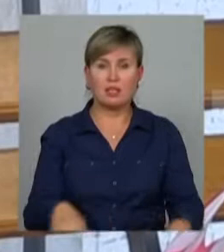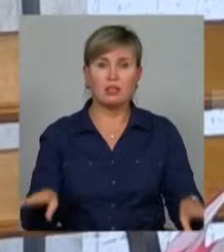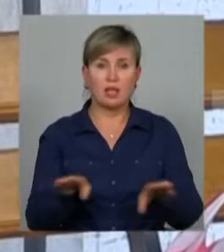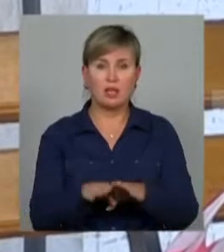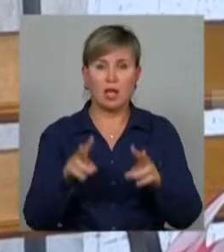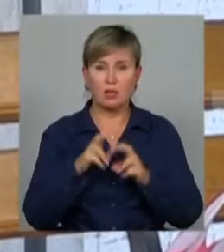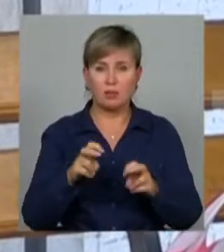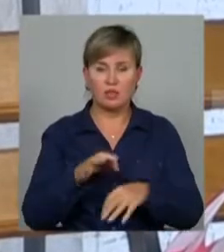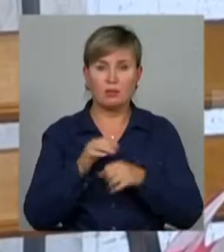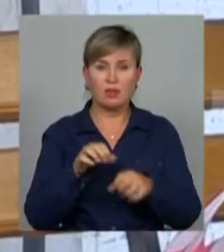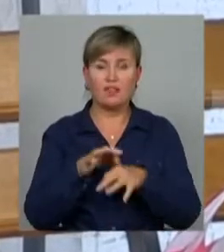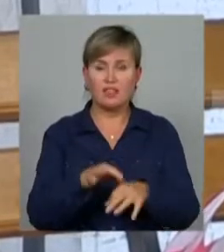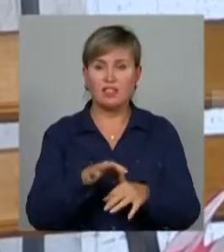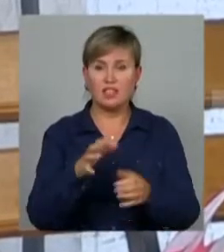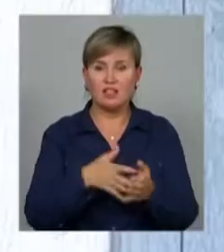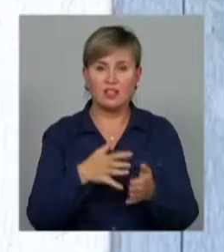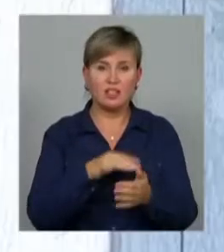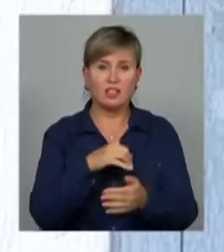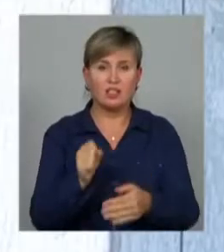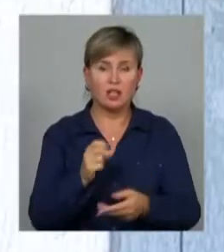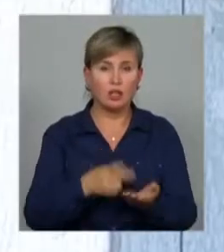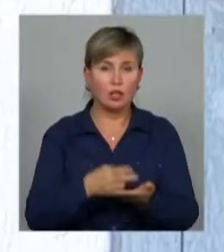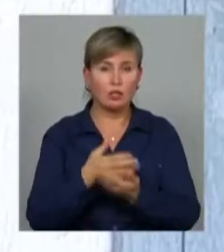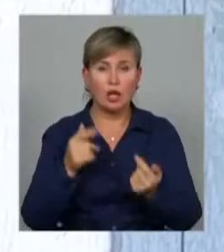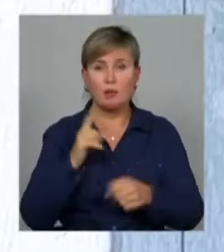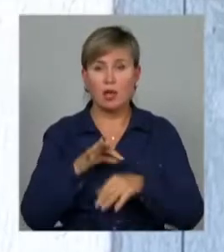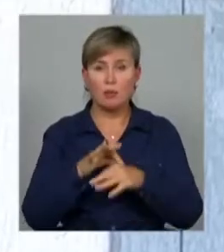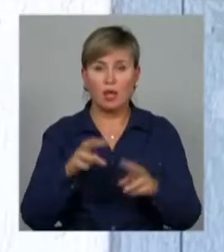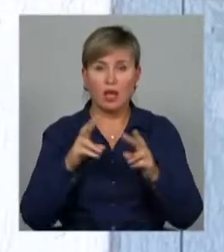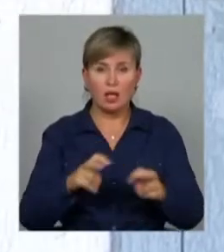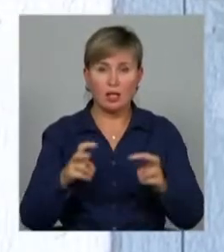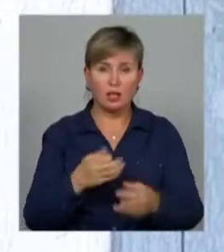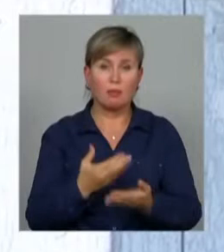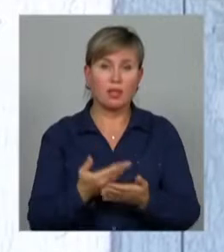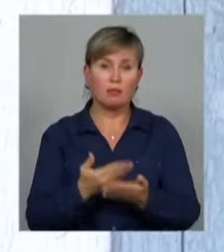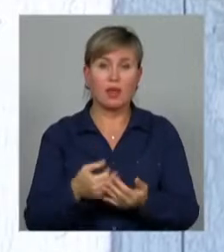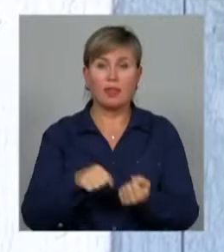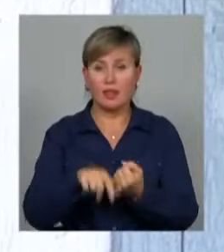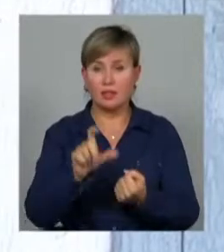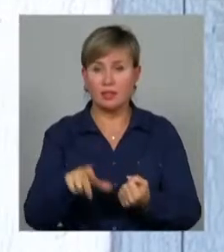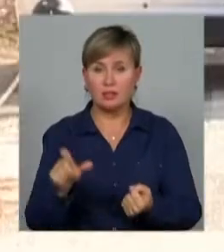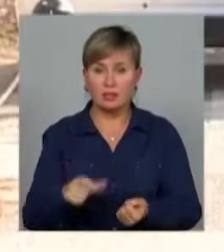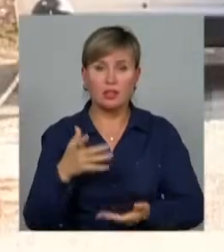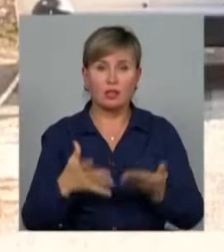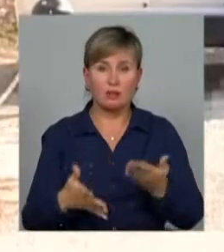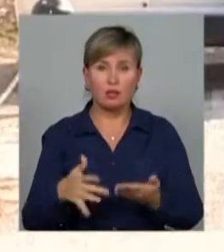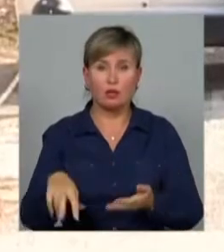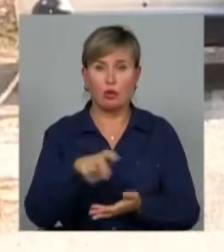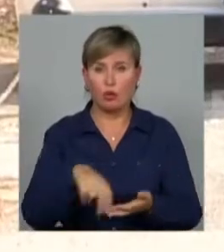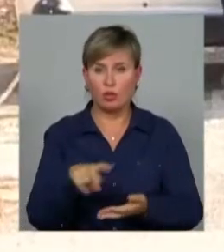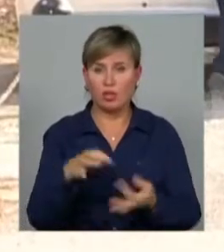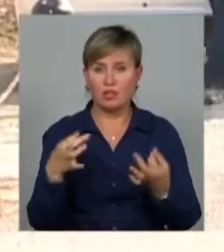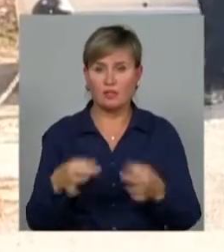провести было невозможно из-за отсутствия улик. А пока проводится расследование, предполагаемые насильники, скорее всего, ходят на